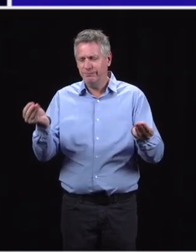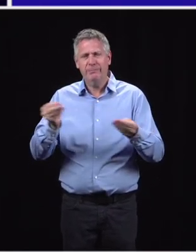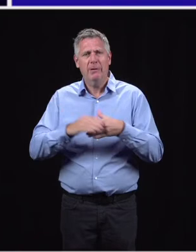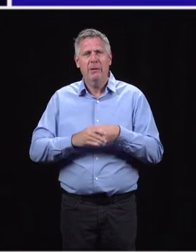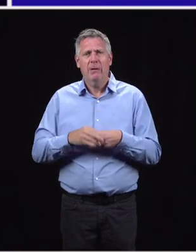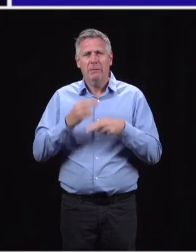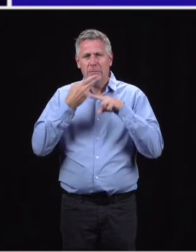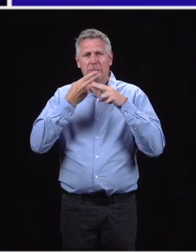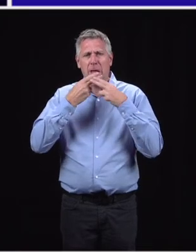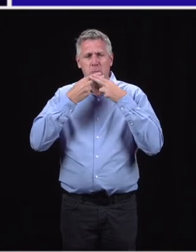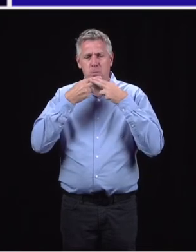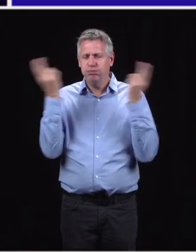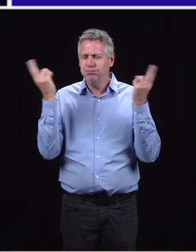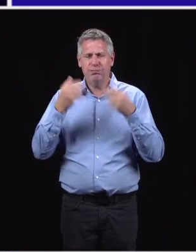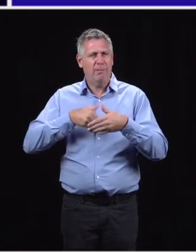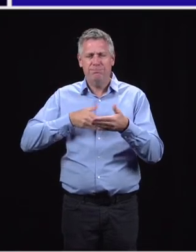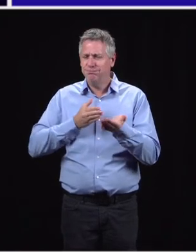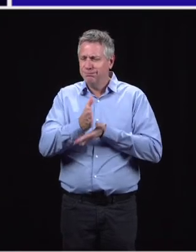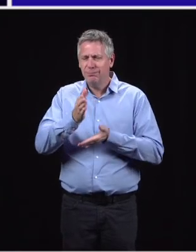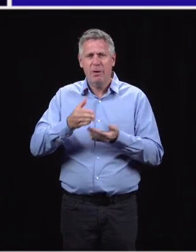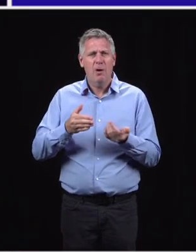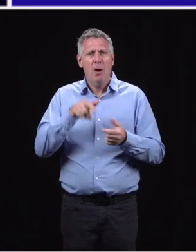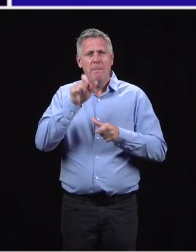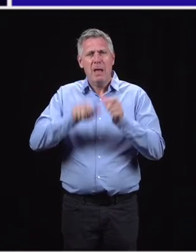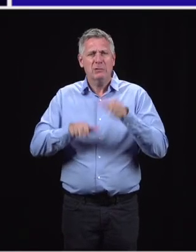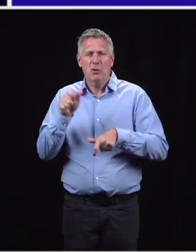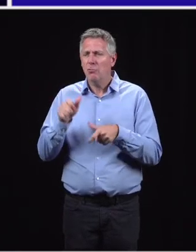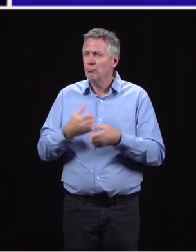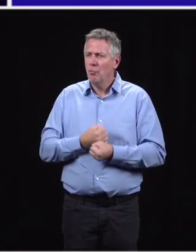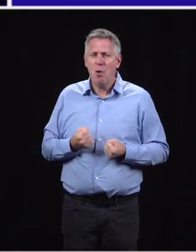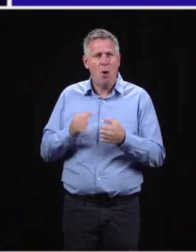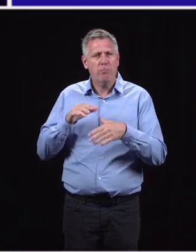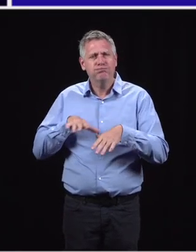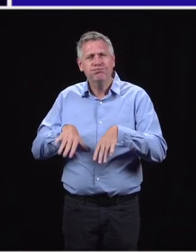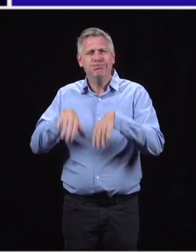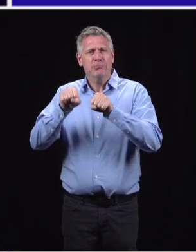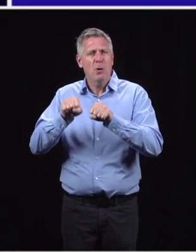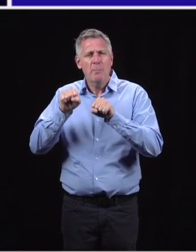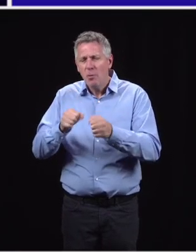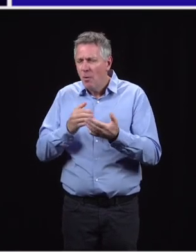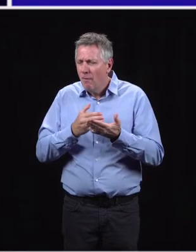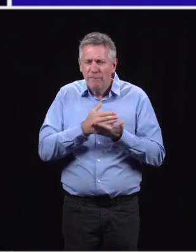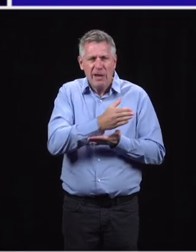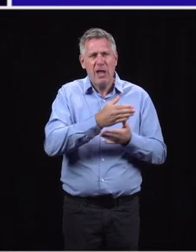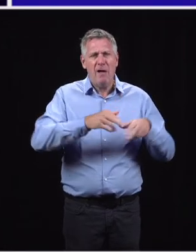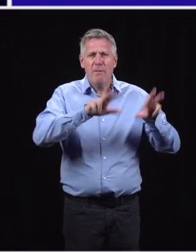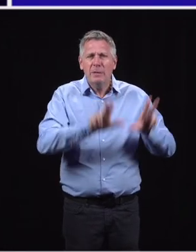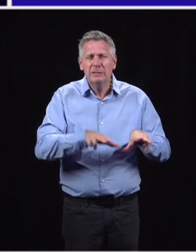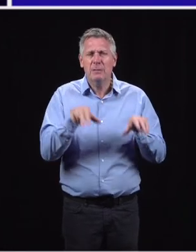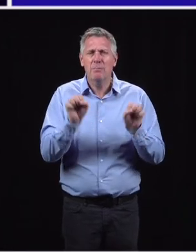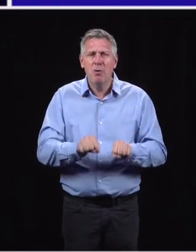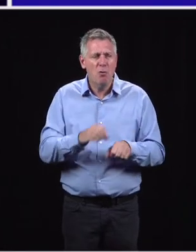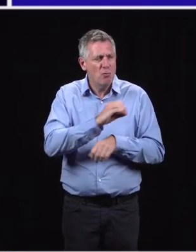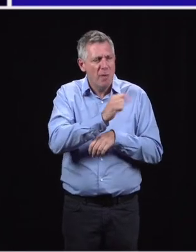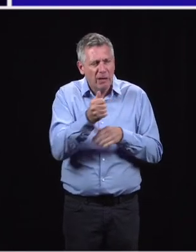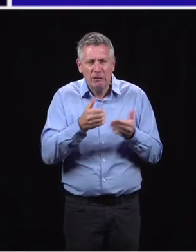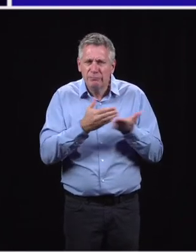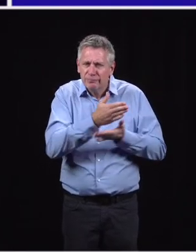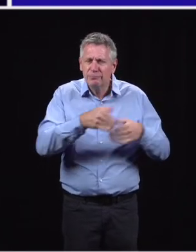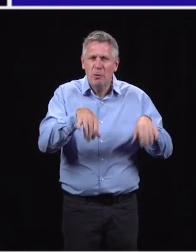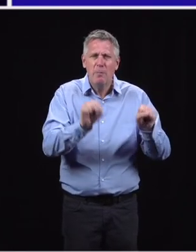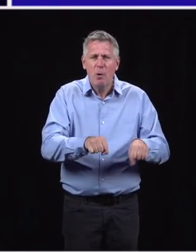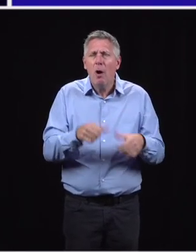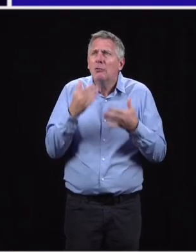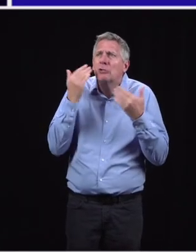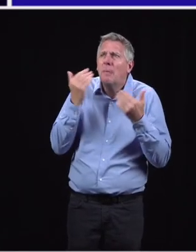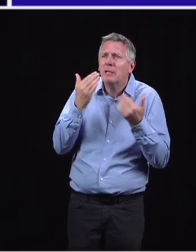empêchent notamment les demandeurs d'emploi d'accéder à cette filière les je ne sais pas faire les jeunes n'y connais rien par exemple mais